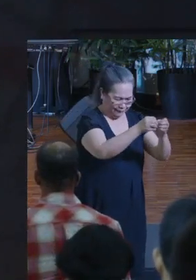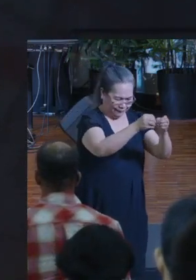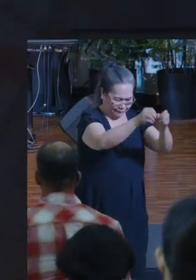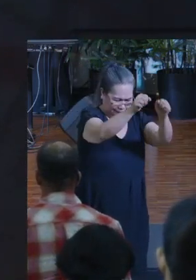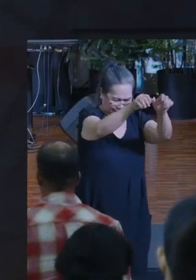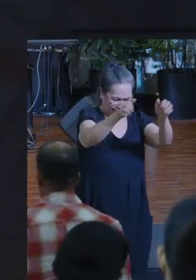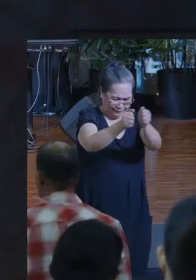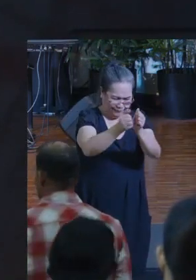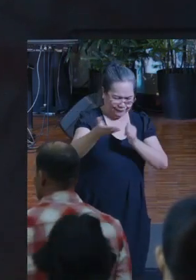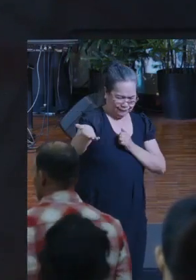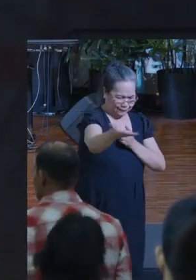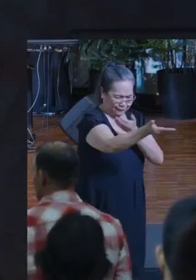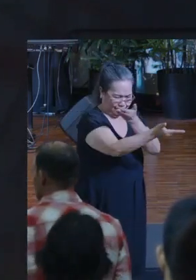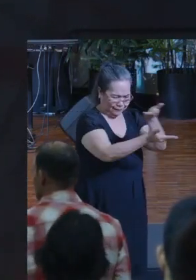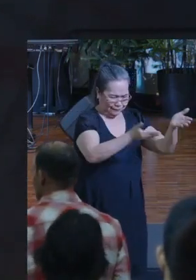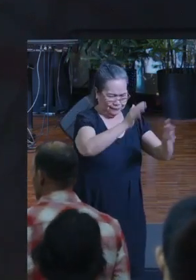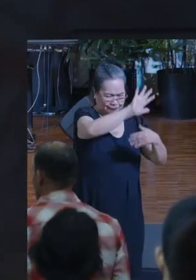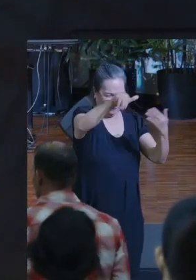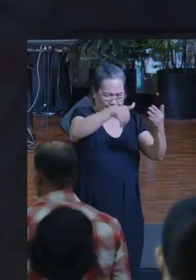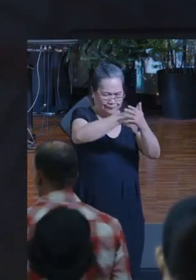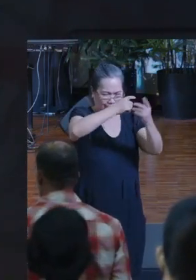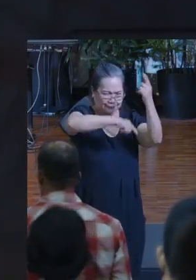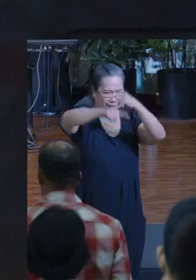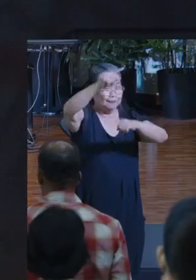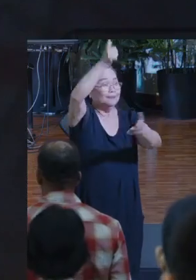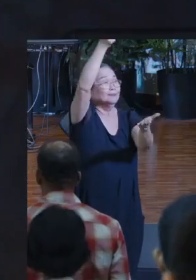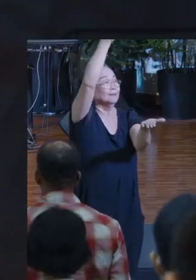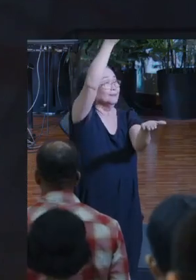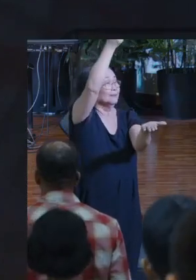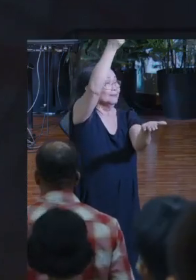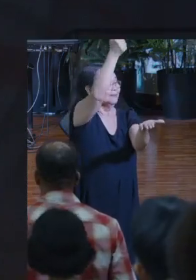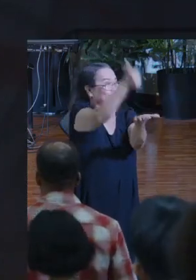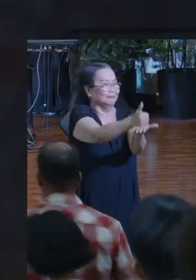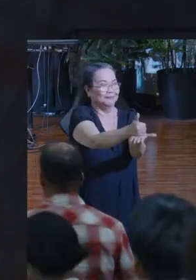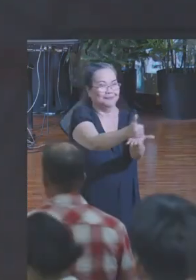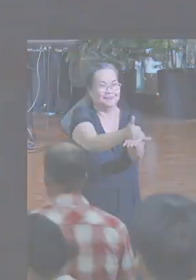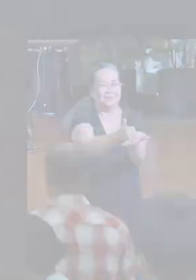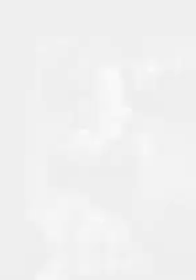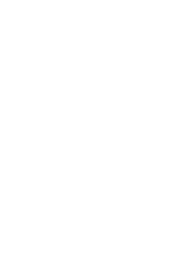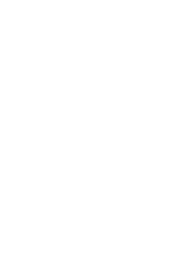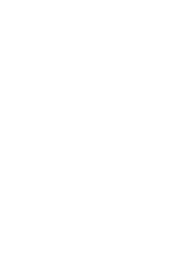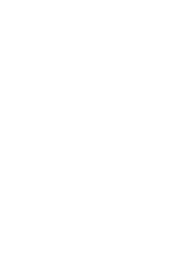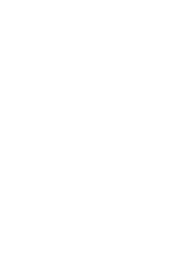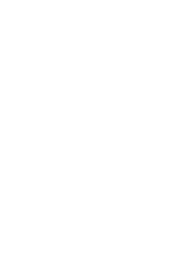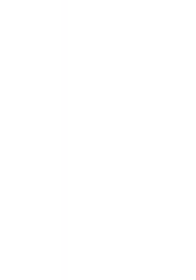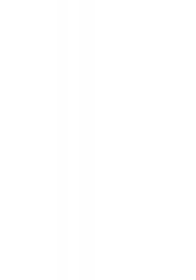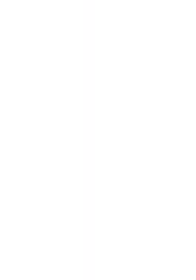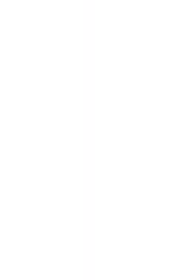magpasawalang hanggan. At ang lahat ay nagsabi ng Amen. Magandang hapon po.